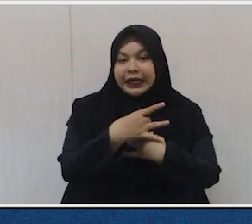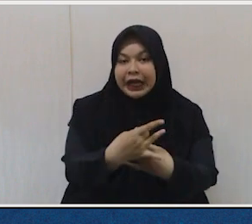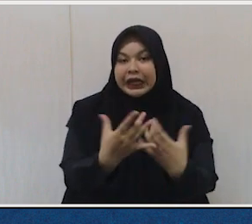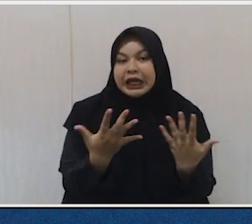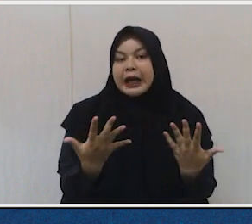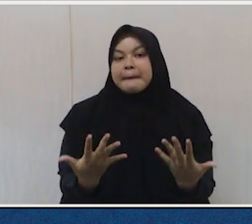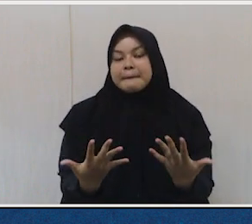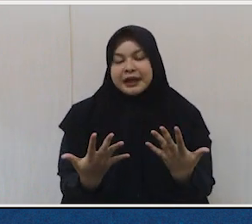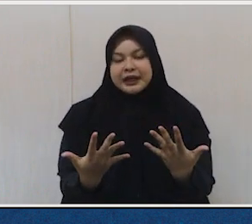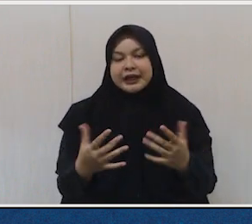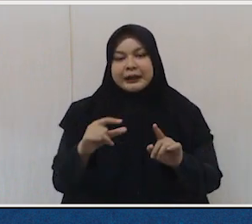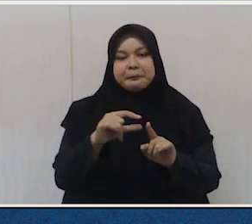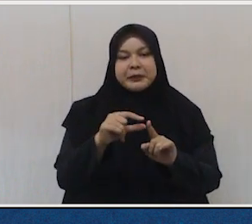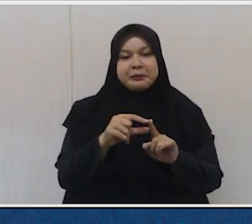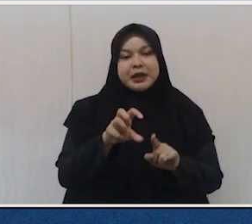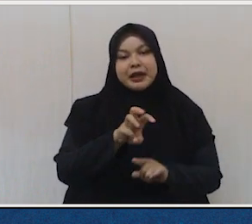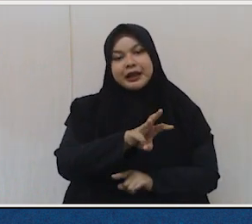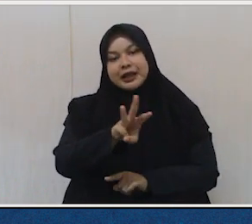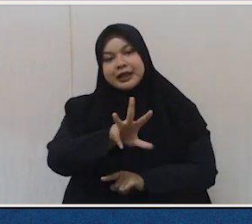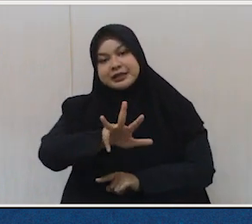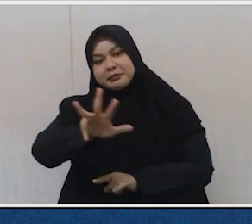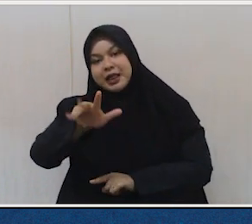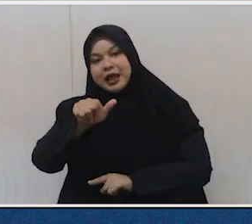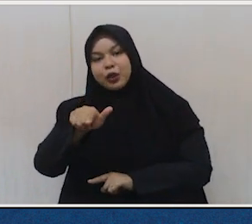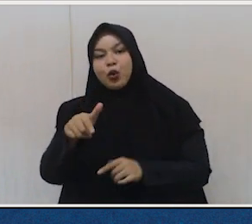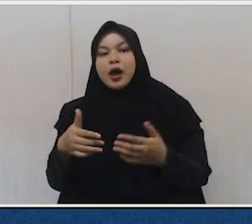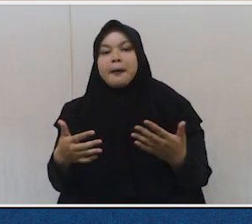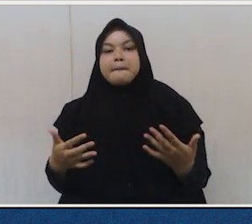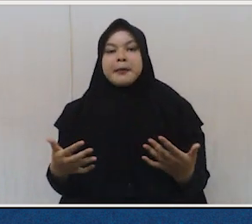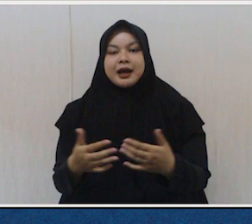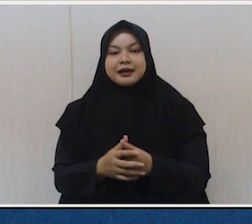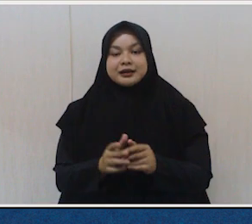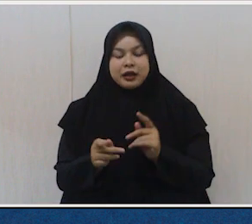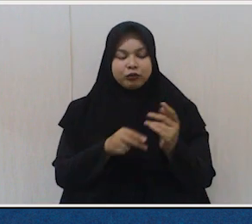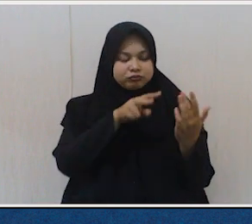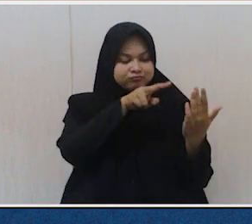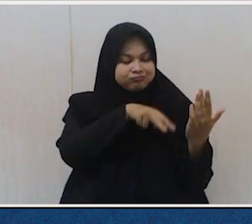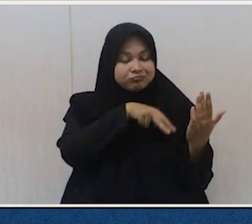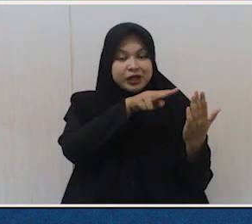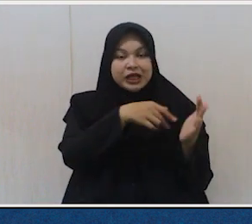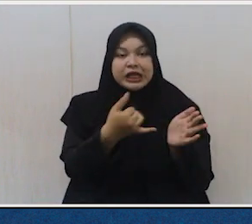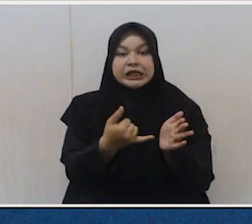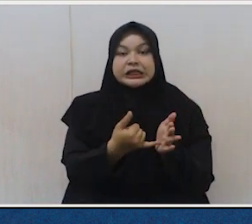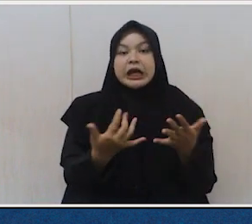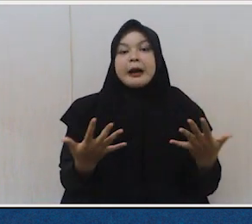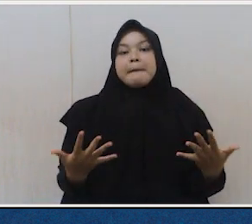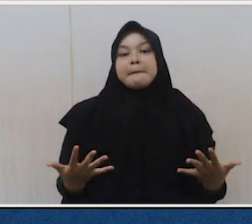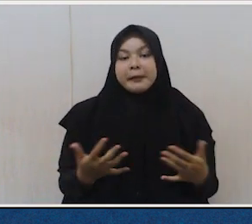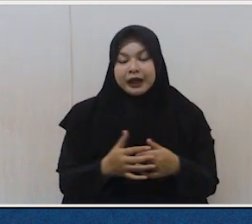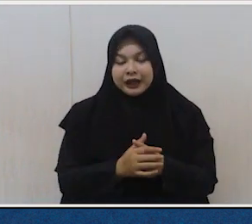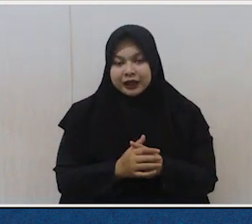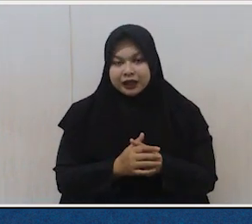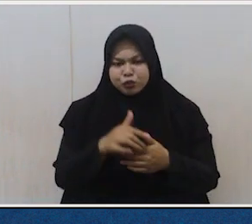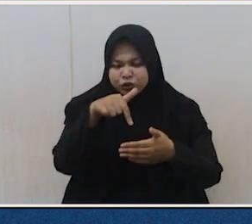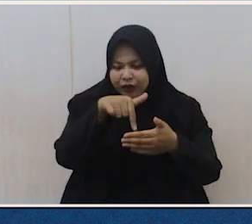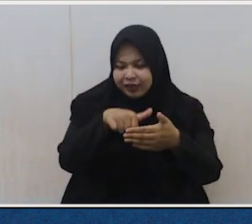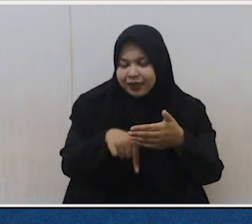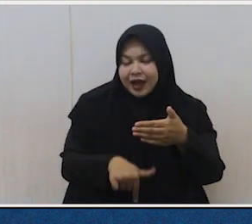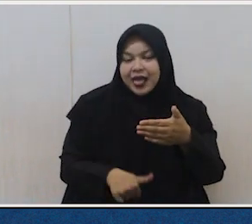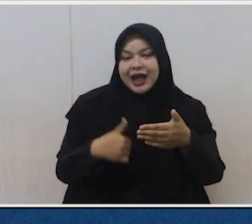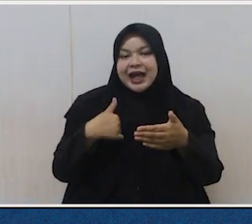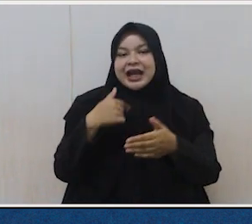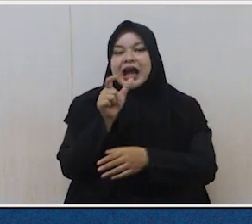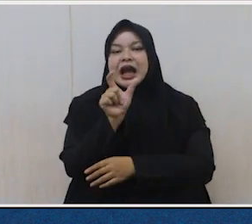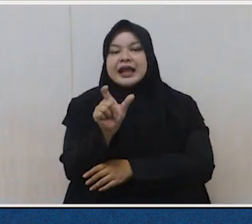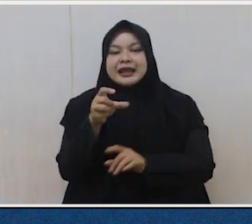di PP 39 itu kalau kalau kita baca ya isinya tuh menurut saya cukup detail bahkan